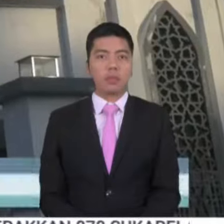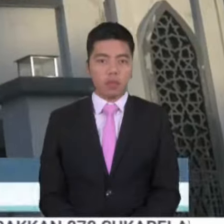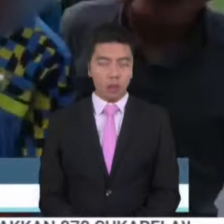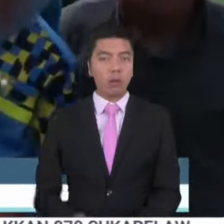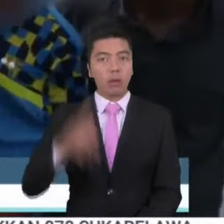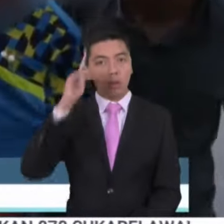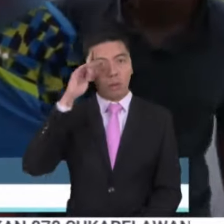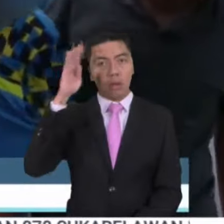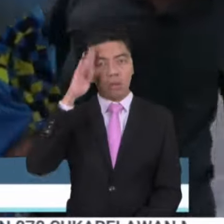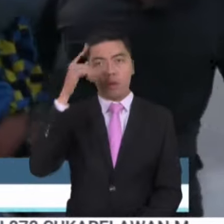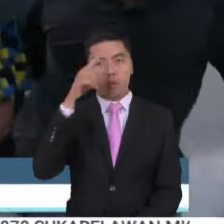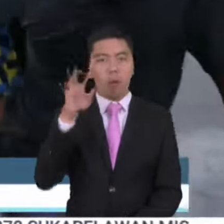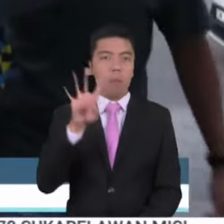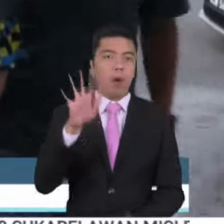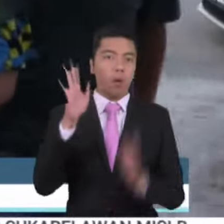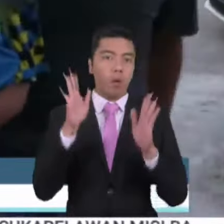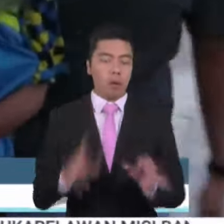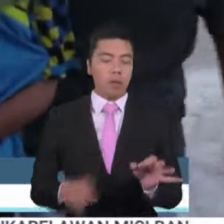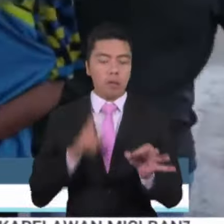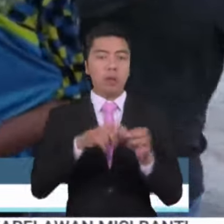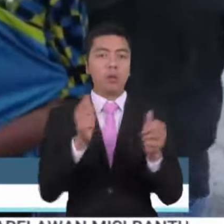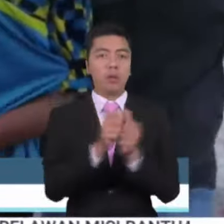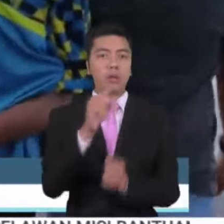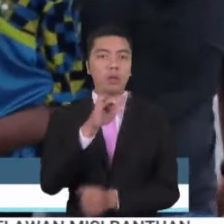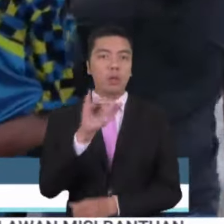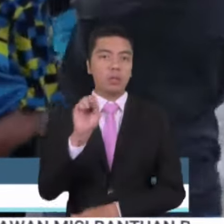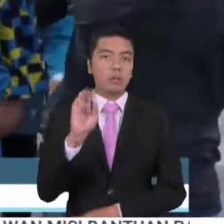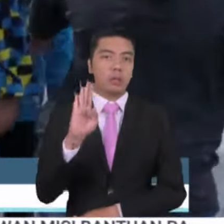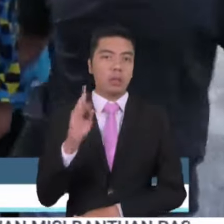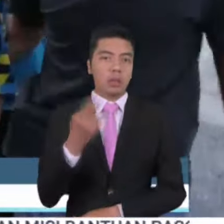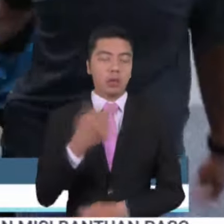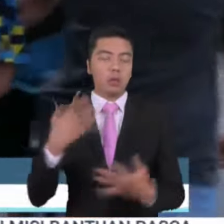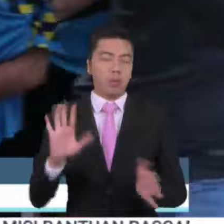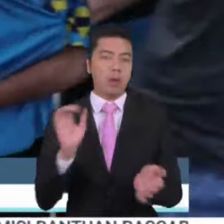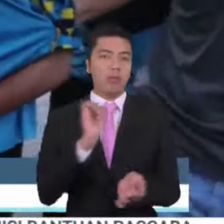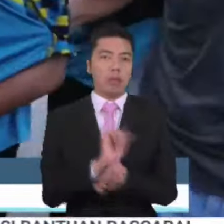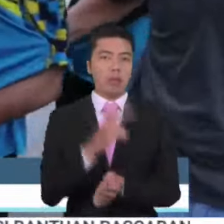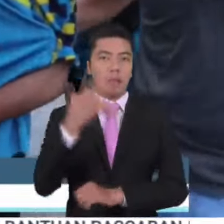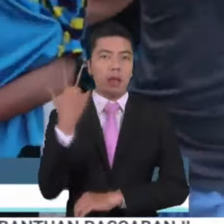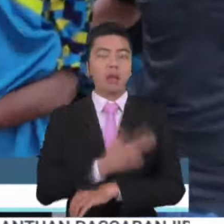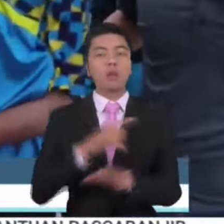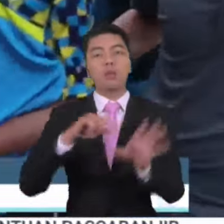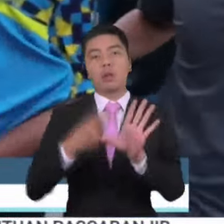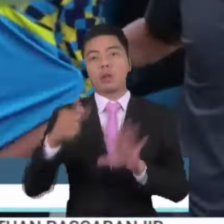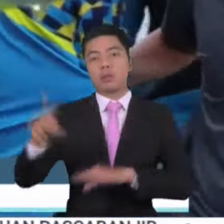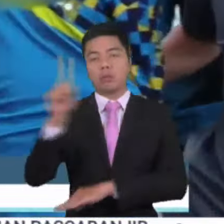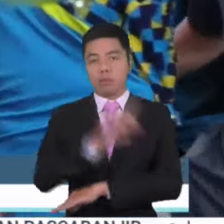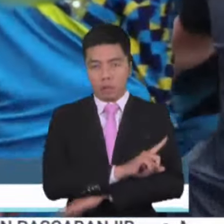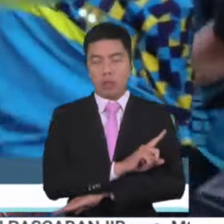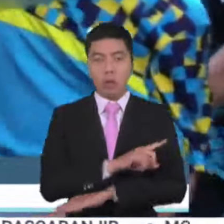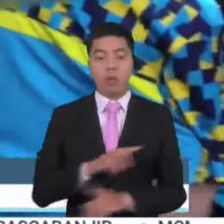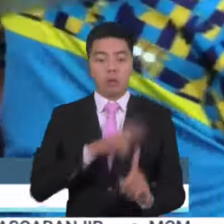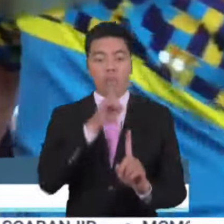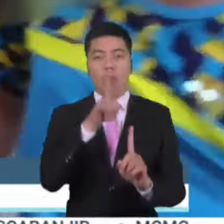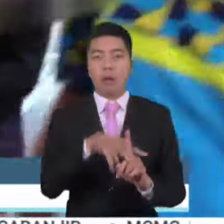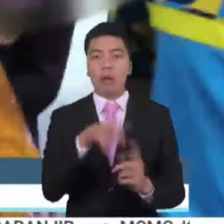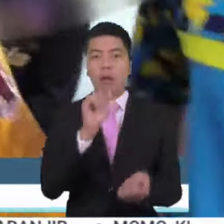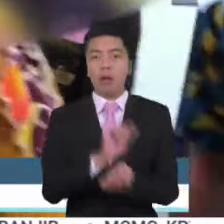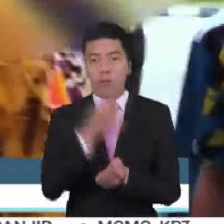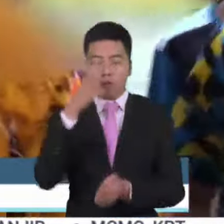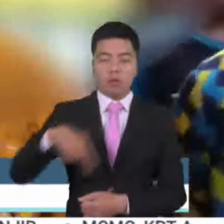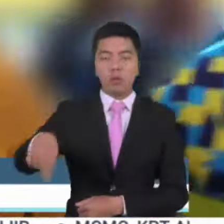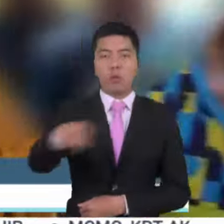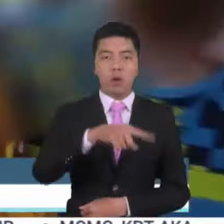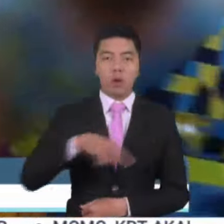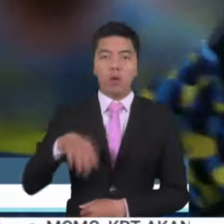Di Kota Baru, 4 individu dikaitkan dengan GISBH direman 3 hari bermula hari ini. Permohonan reman terhadap